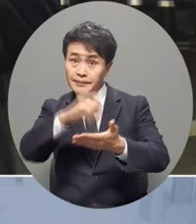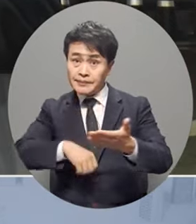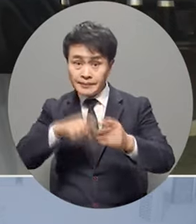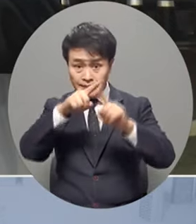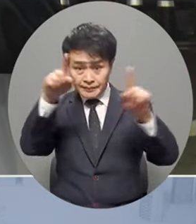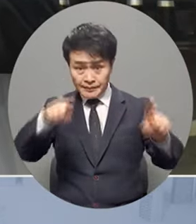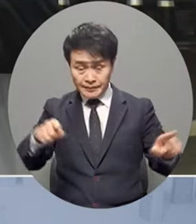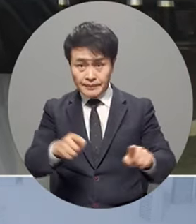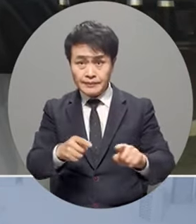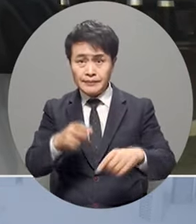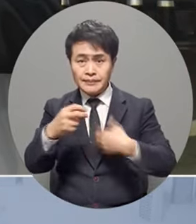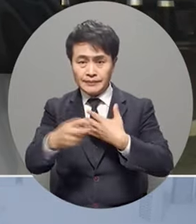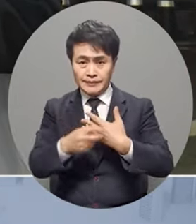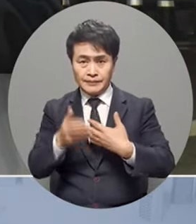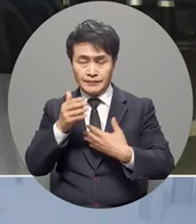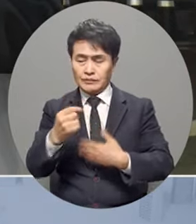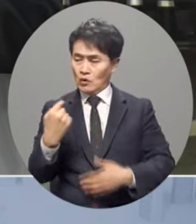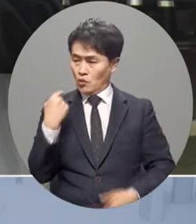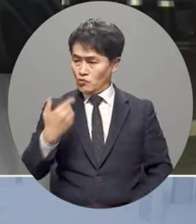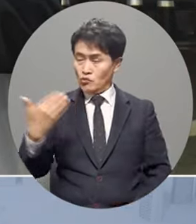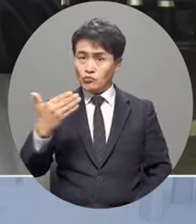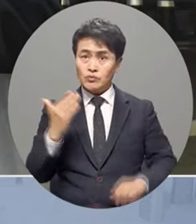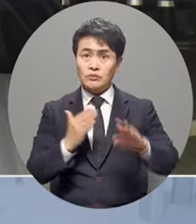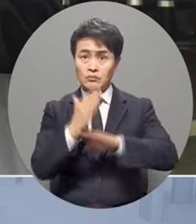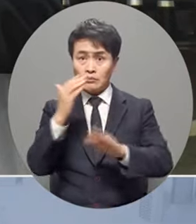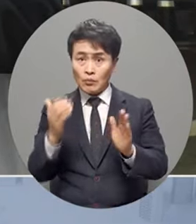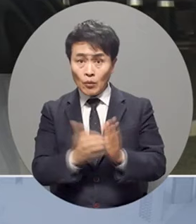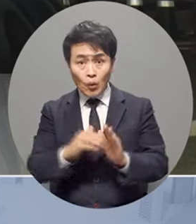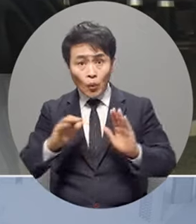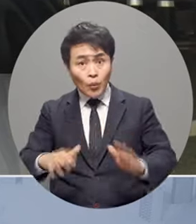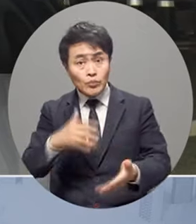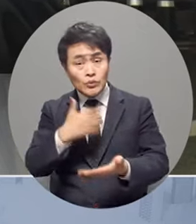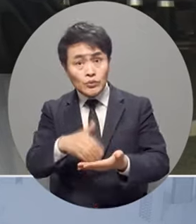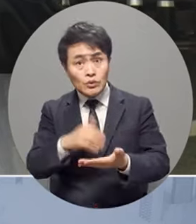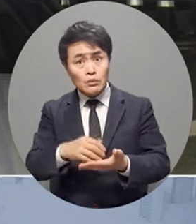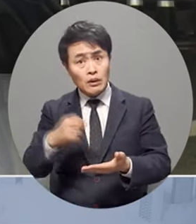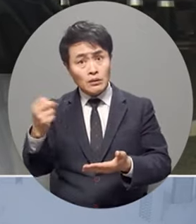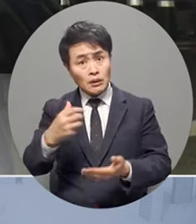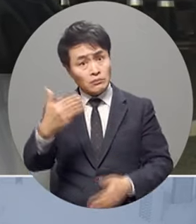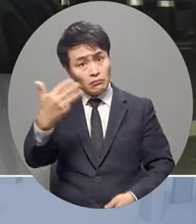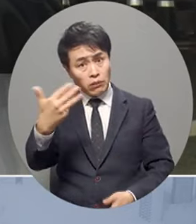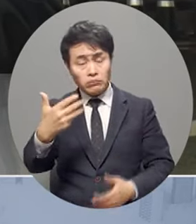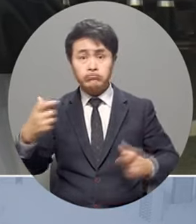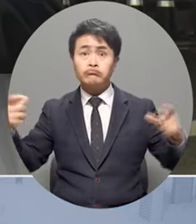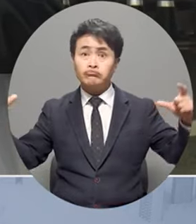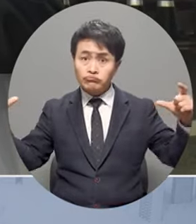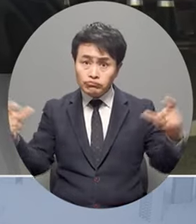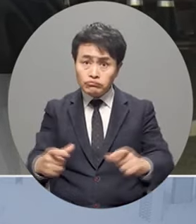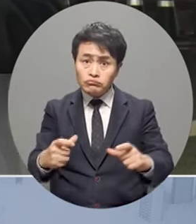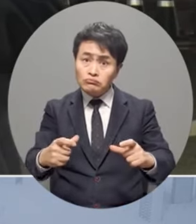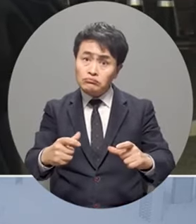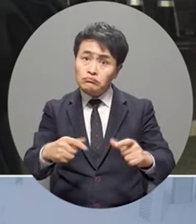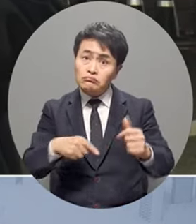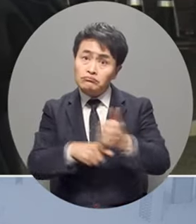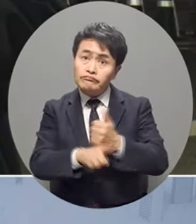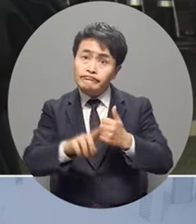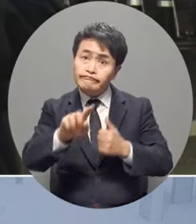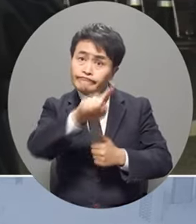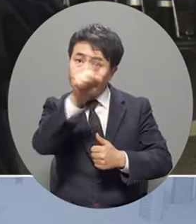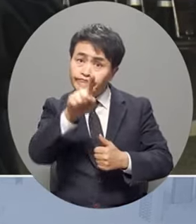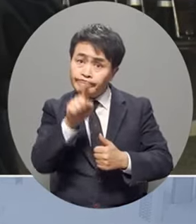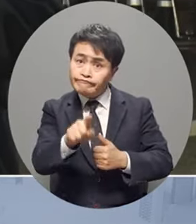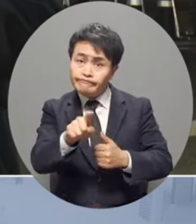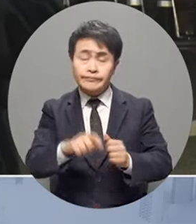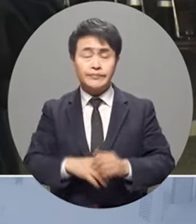제출한 전공의가 어제 9천 명을 넘어섰는데 오늘 집계 보면 다시 8천 명대로 줄었더라고요. 이유가 있을까요?